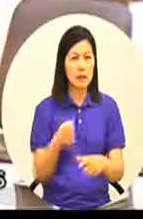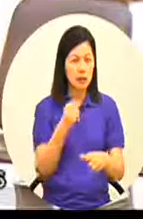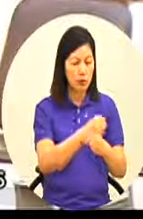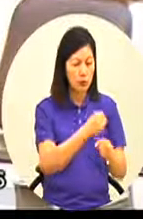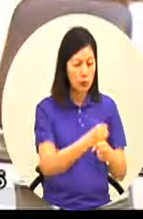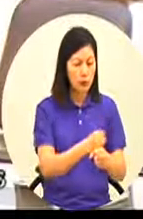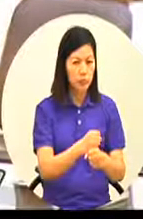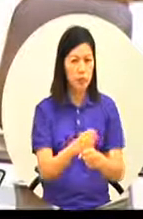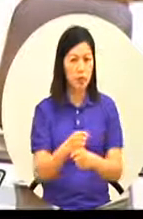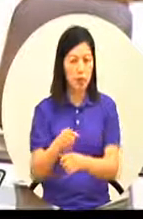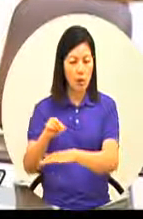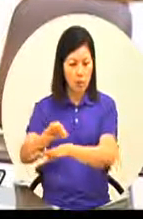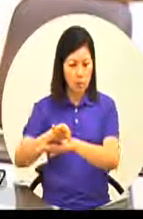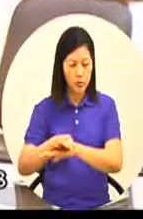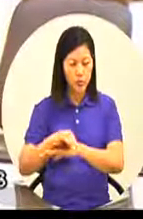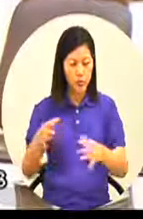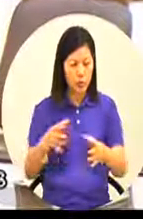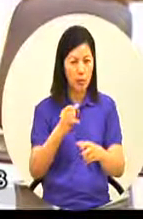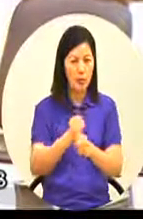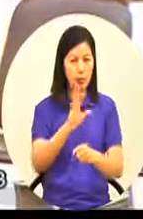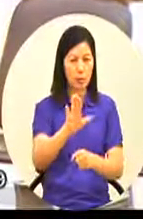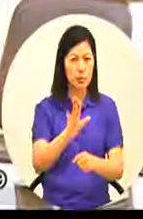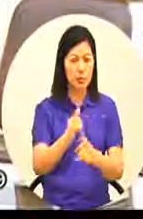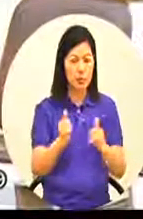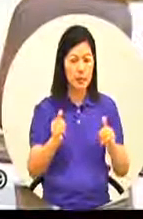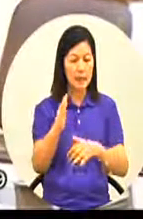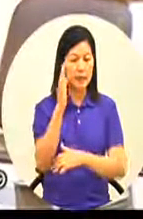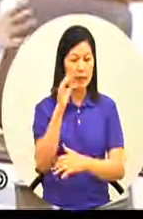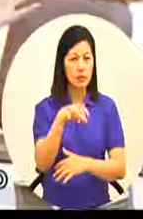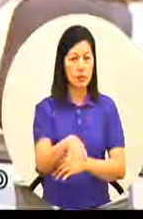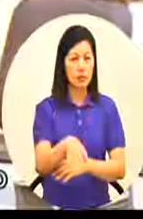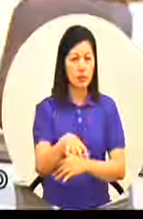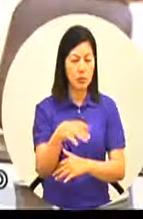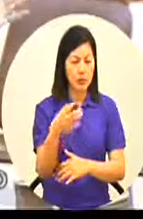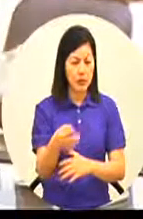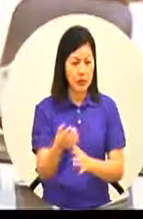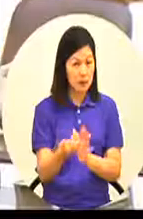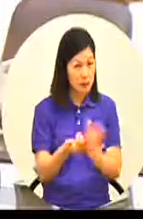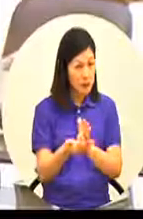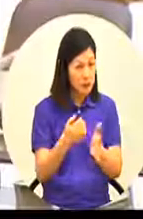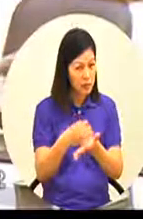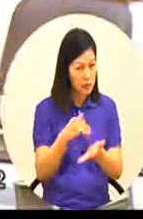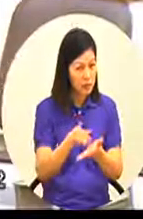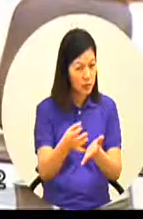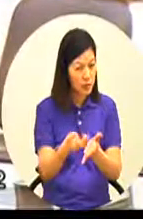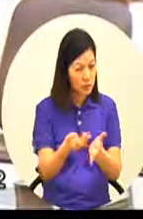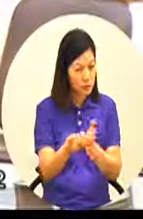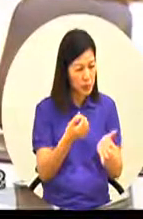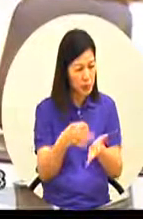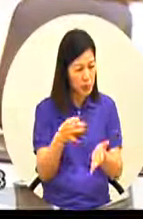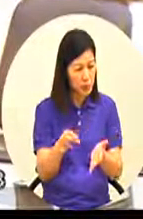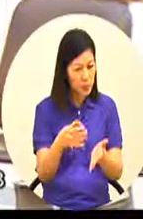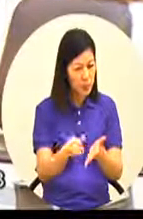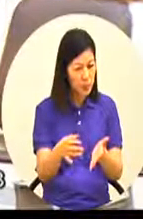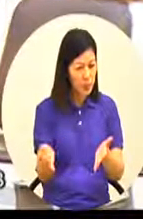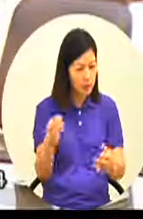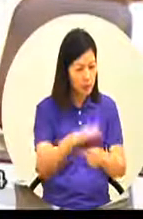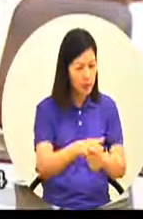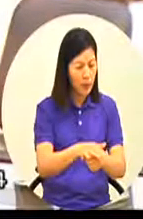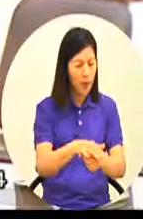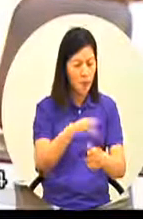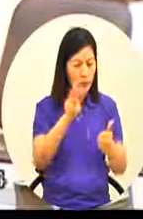局你是不是要编列相关的经费可以来培训、